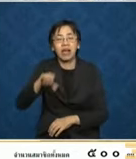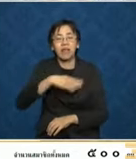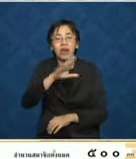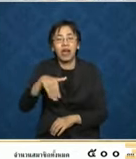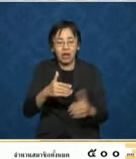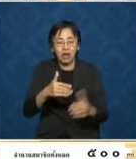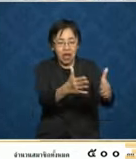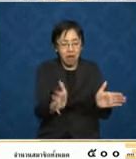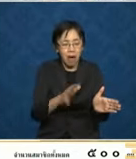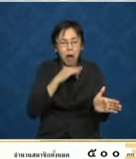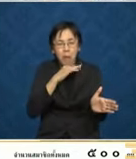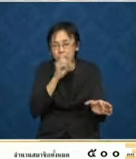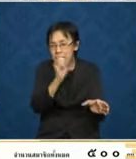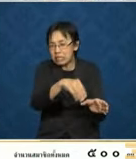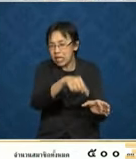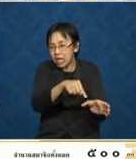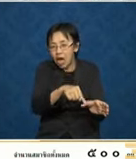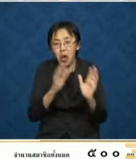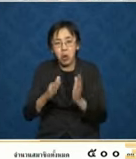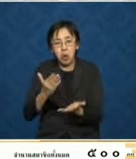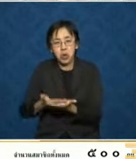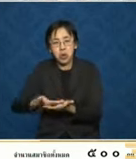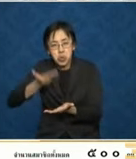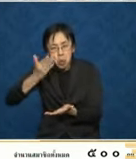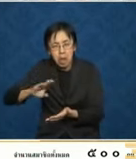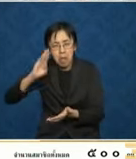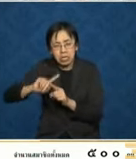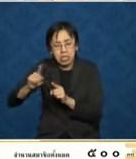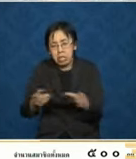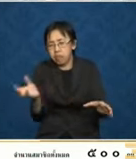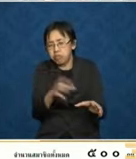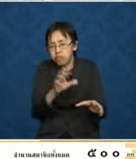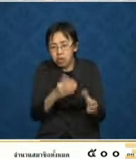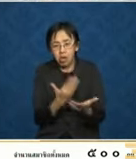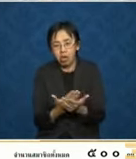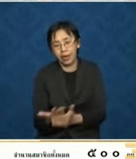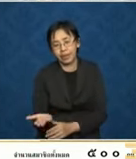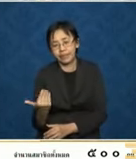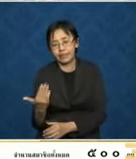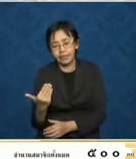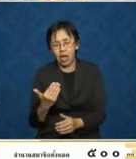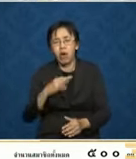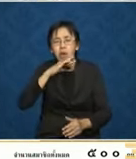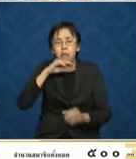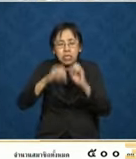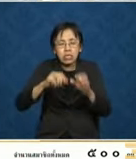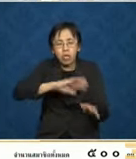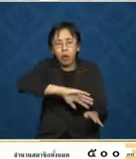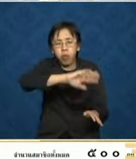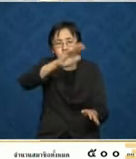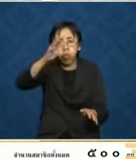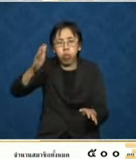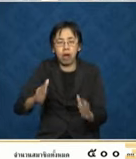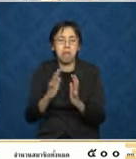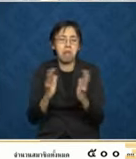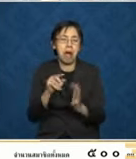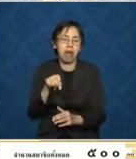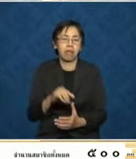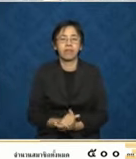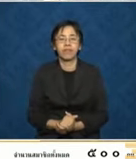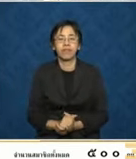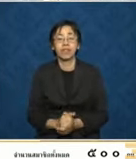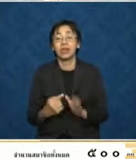ต่บ่อขยะที่เอื้อแต่กลุ่มทุนใหญ่กลายเป็นที่เรียกรับผลประโยชน์จากภูเขาขยะทั้งหมดที่ผมกล่าวมานั้นครับแส